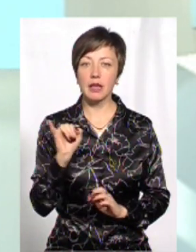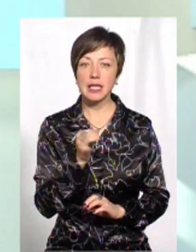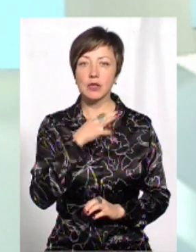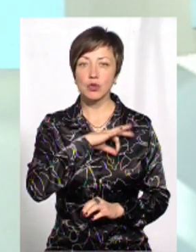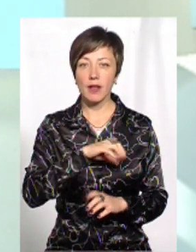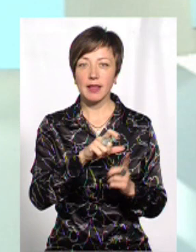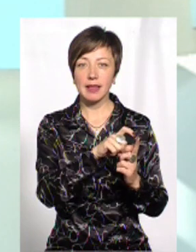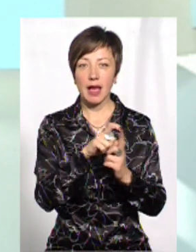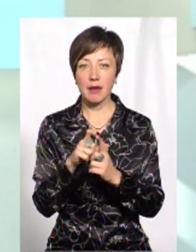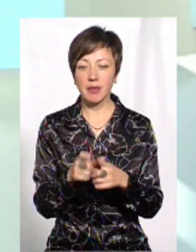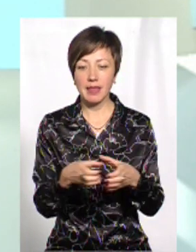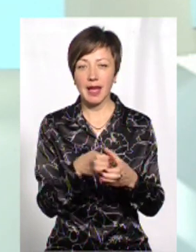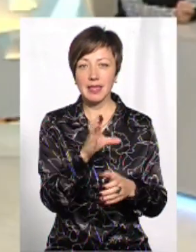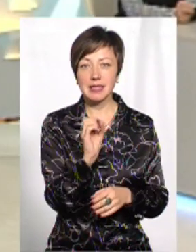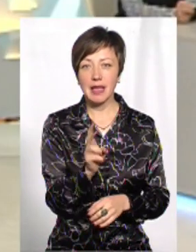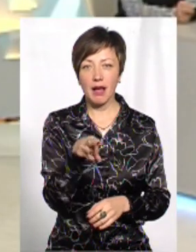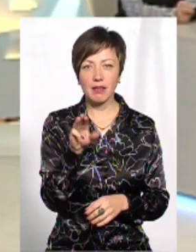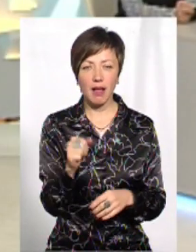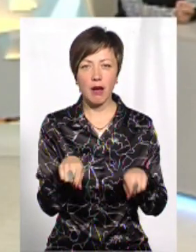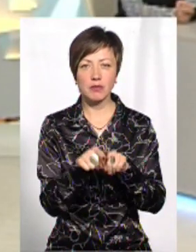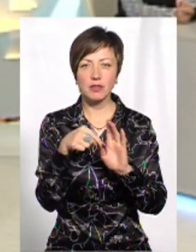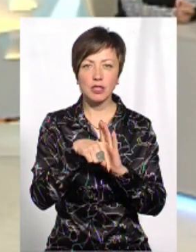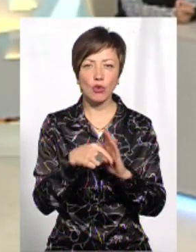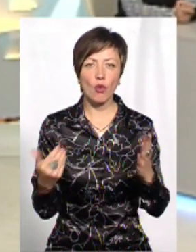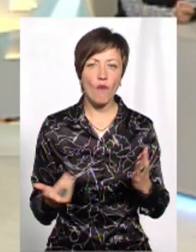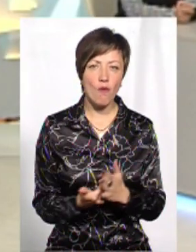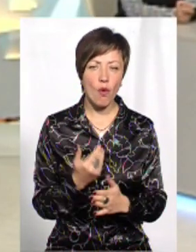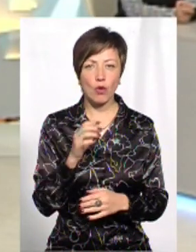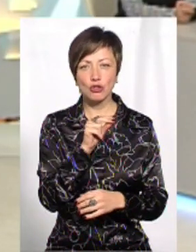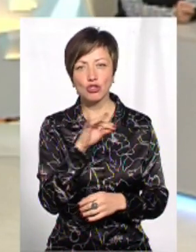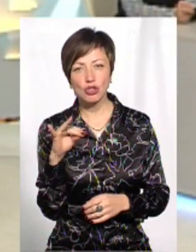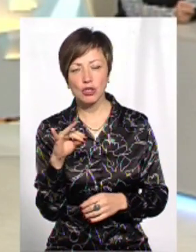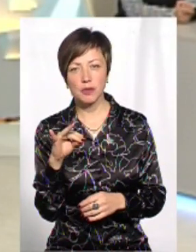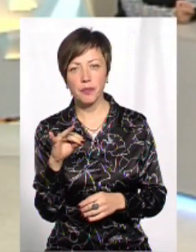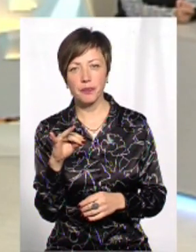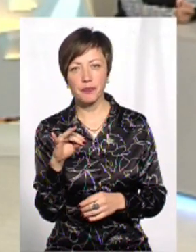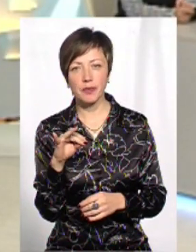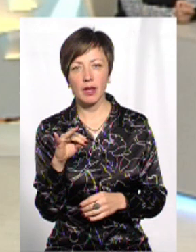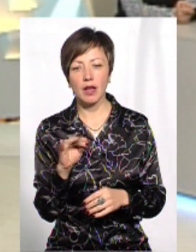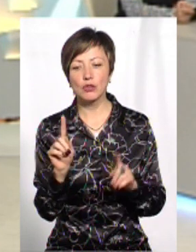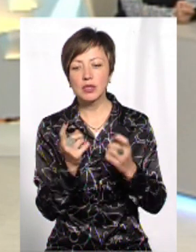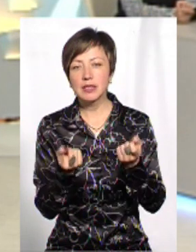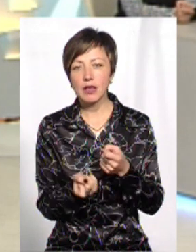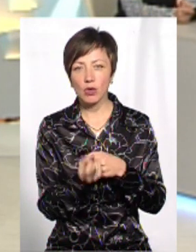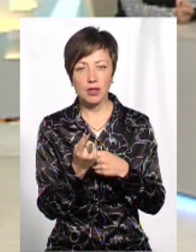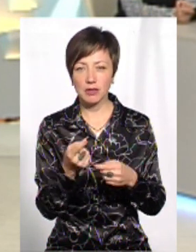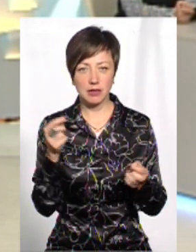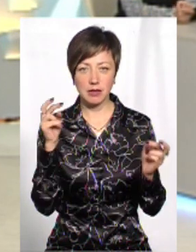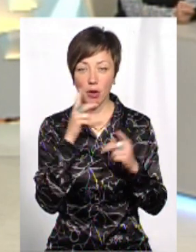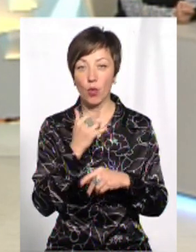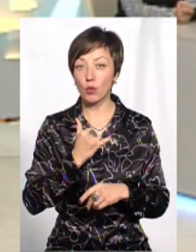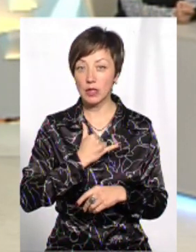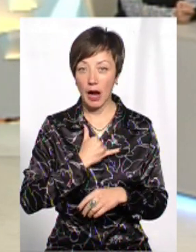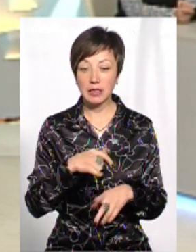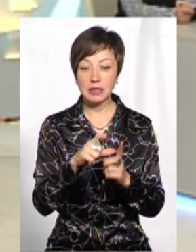застосовувати до них термін «секта» як в значенні чогось нового чи того, що тільки зародилося, як мінімум, некоректно. У